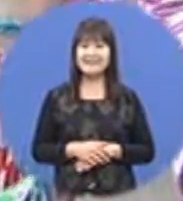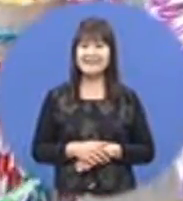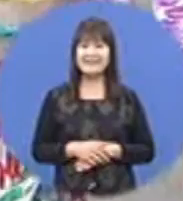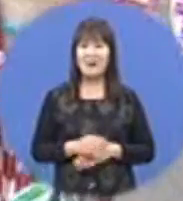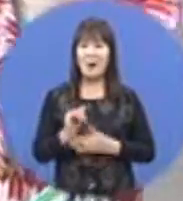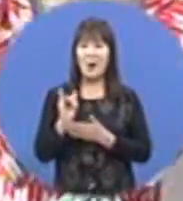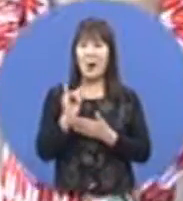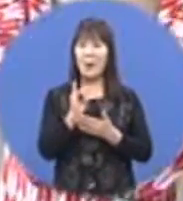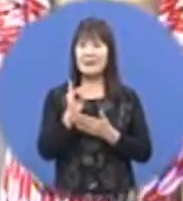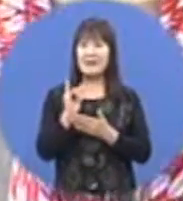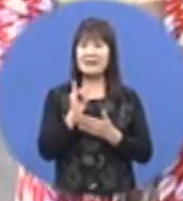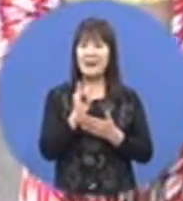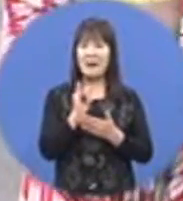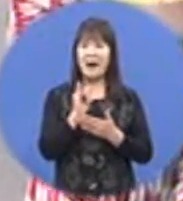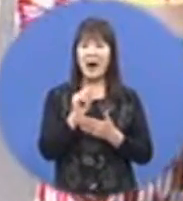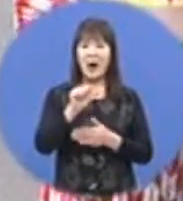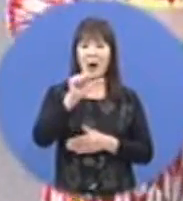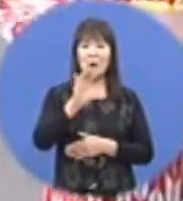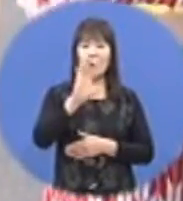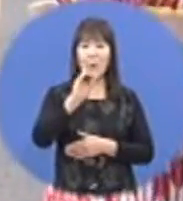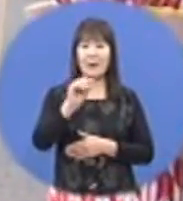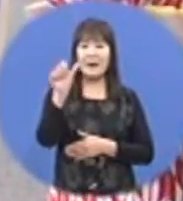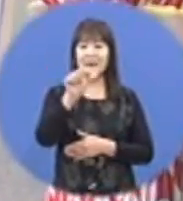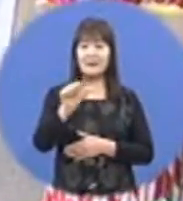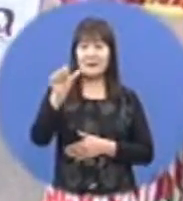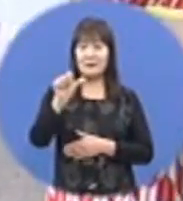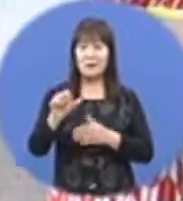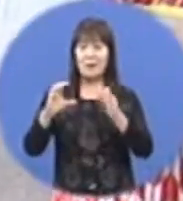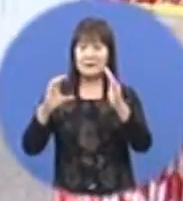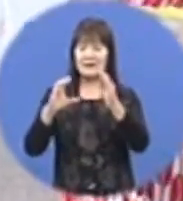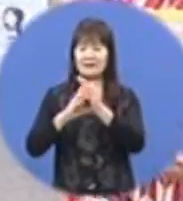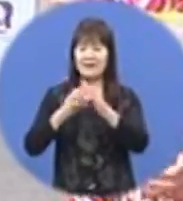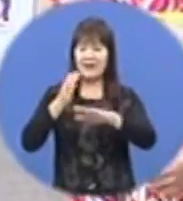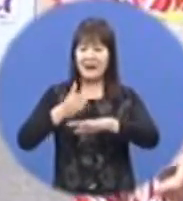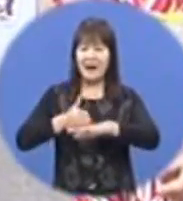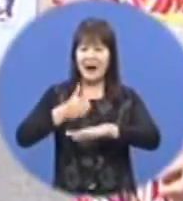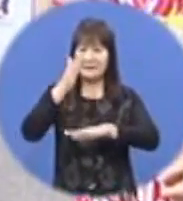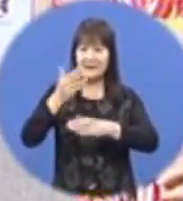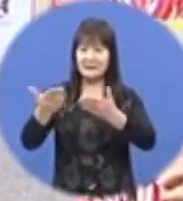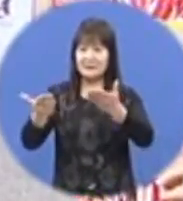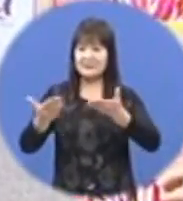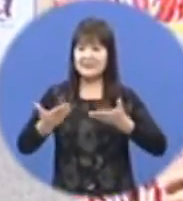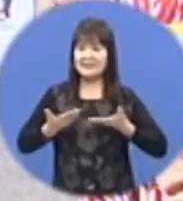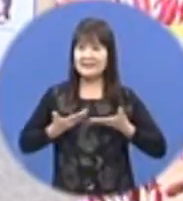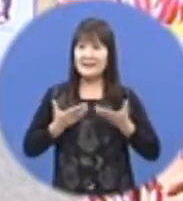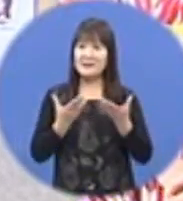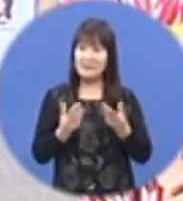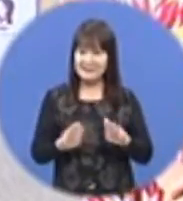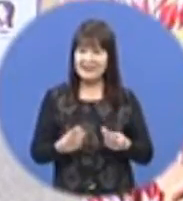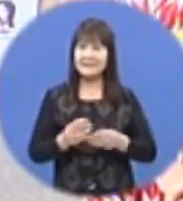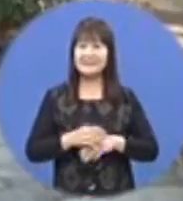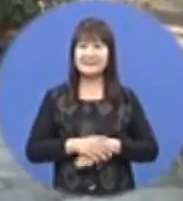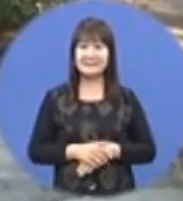お姫様から5万5000額ありがたくいただきました。